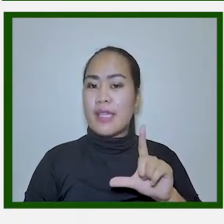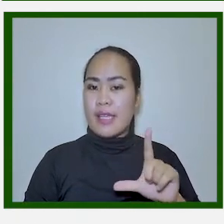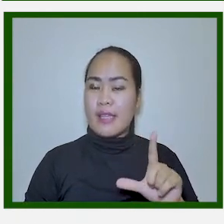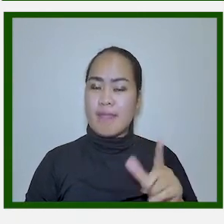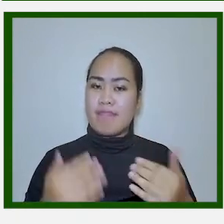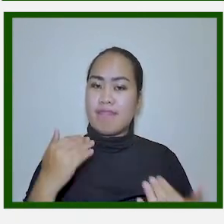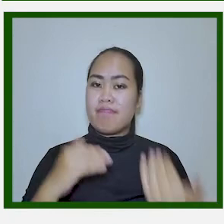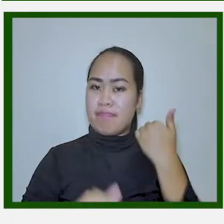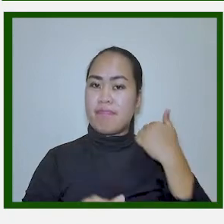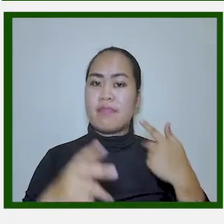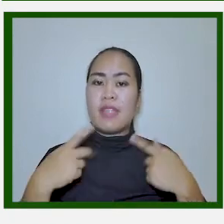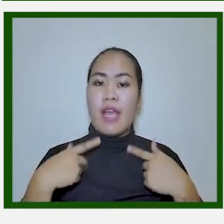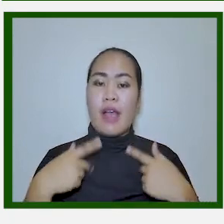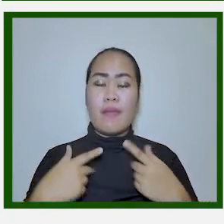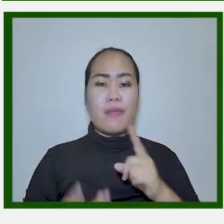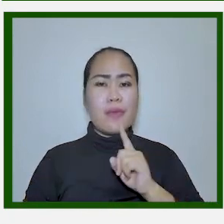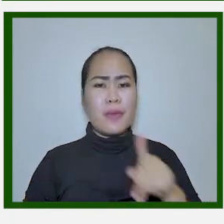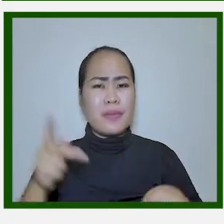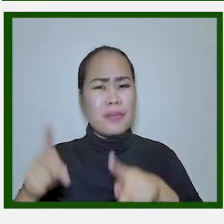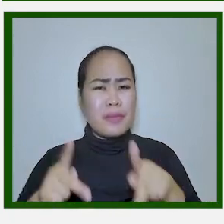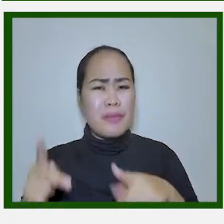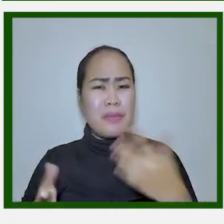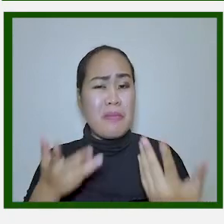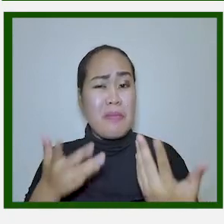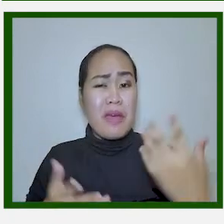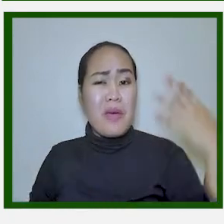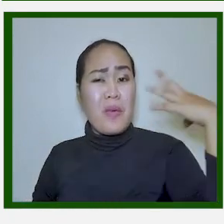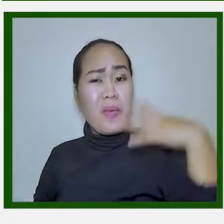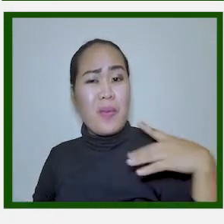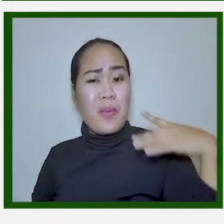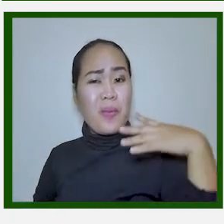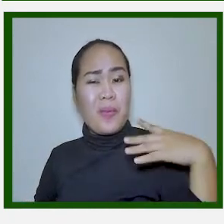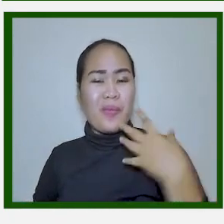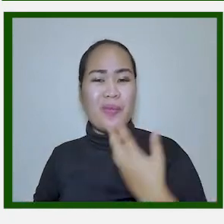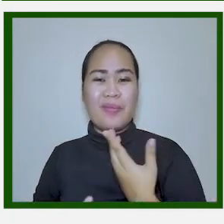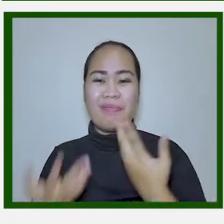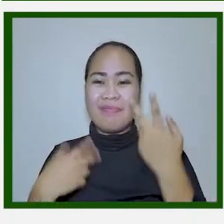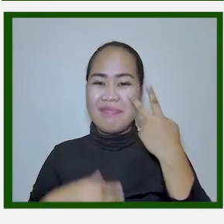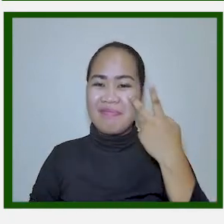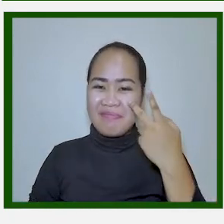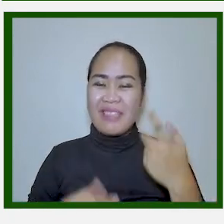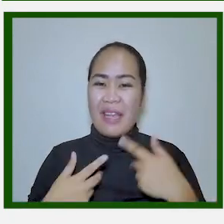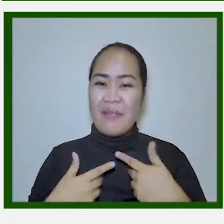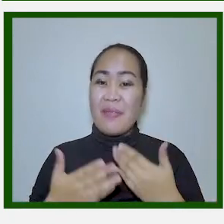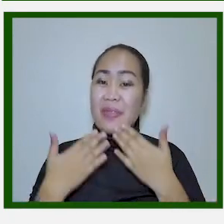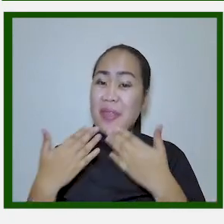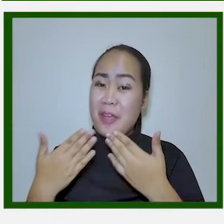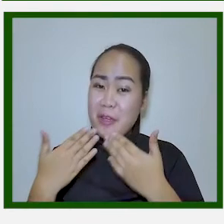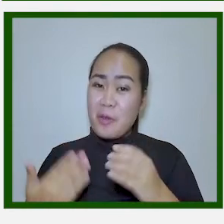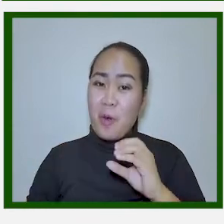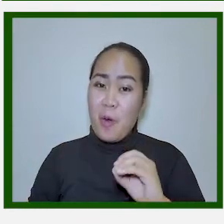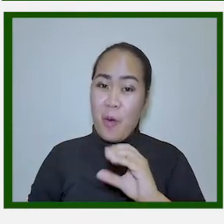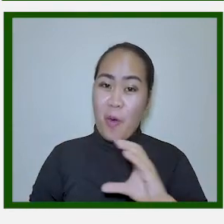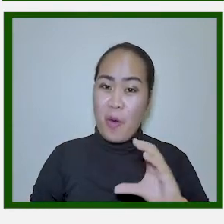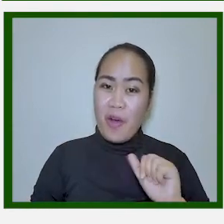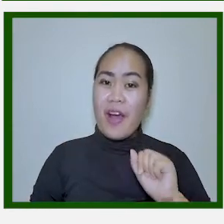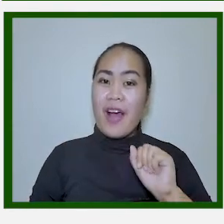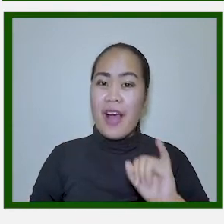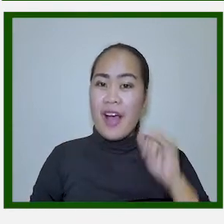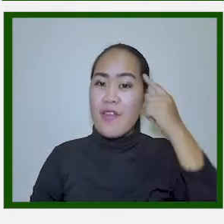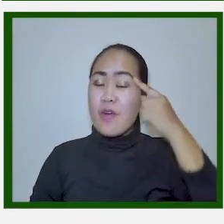kami nagpapasalamat, of course, sa Okay, no, na talagang nag-spearhead ng preparations, no, para po sa lighting ceremony na